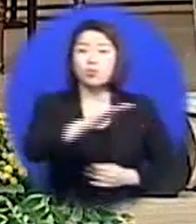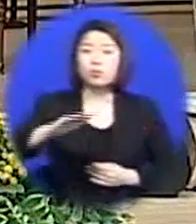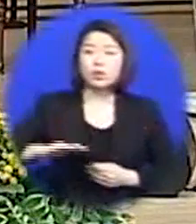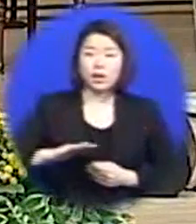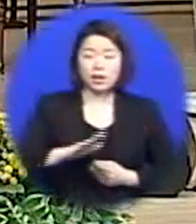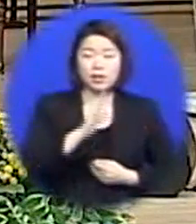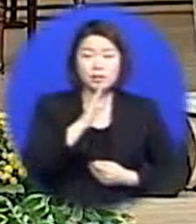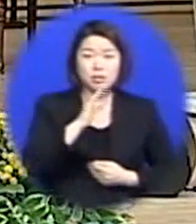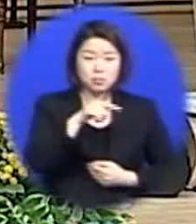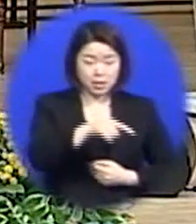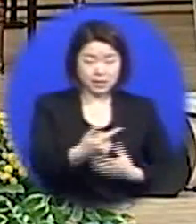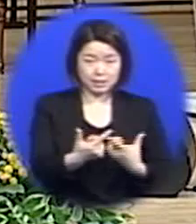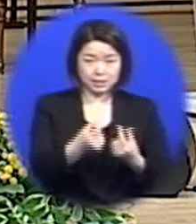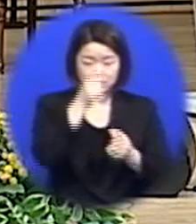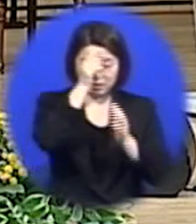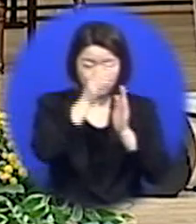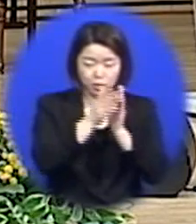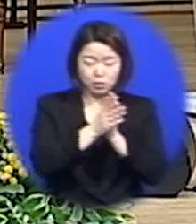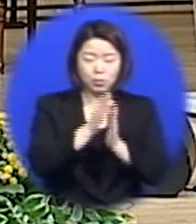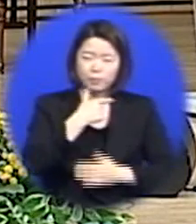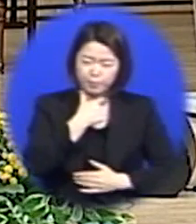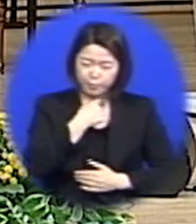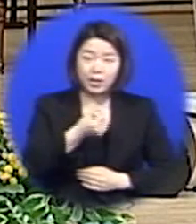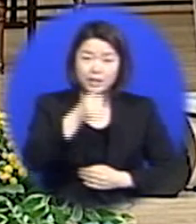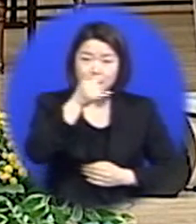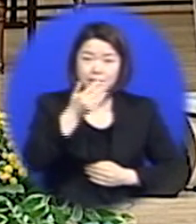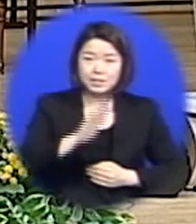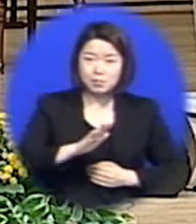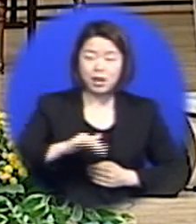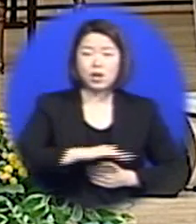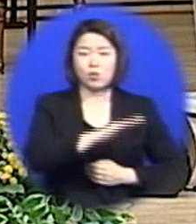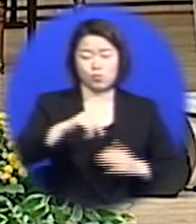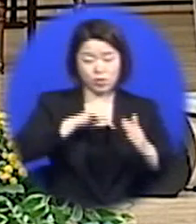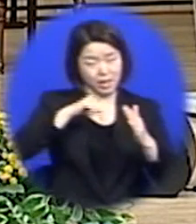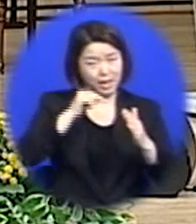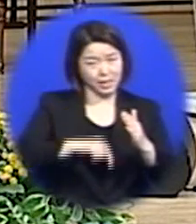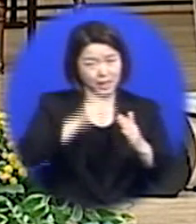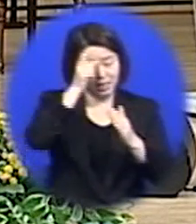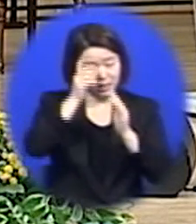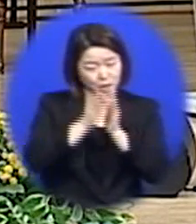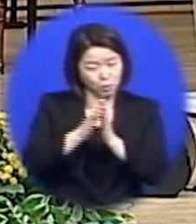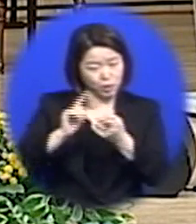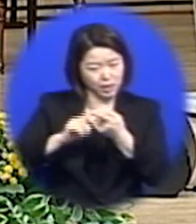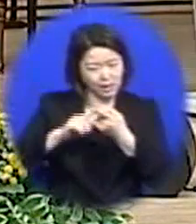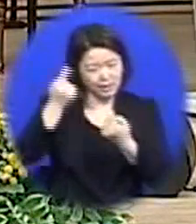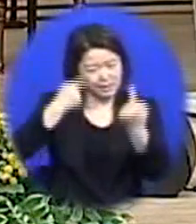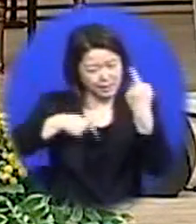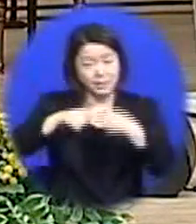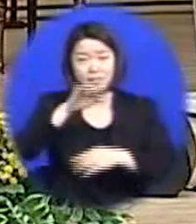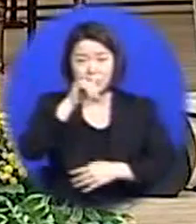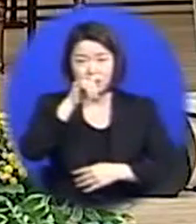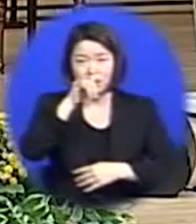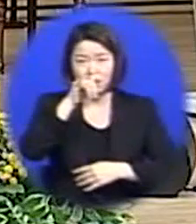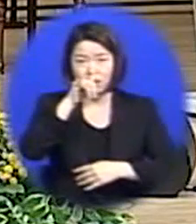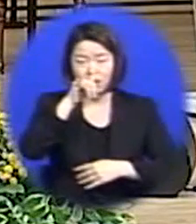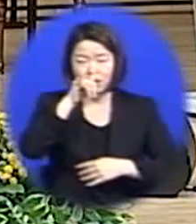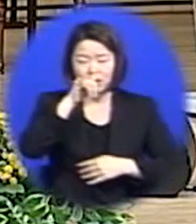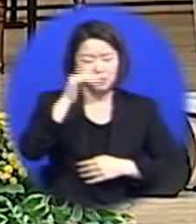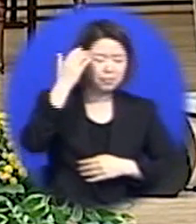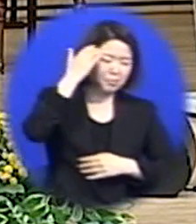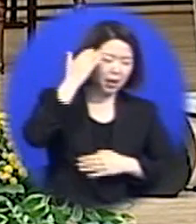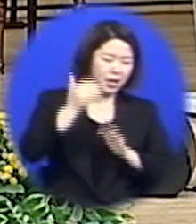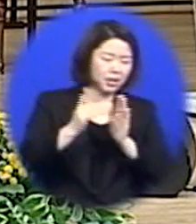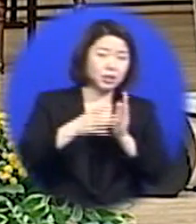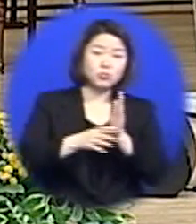그렇게 기도하기를 원하지만 우리 안에 기도에 대한 상처가 있습니다 아 장애물이